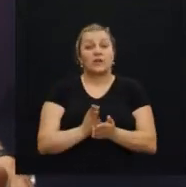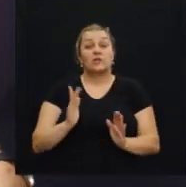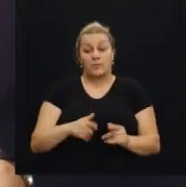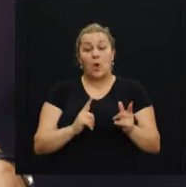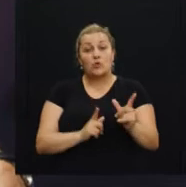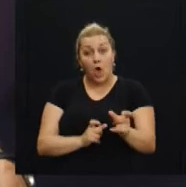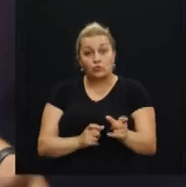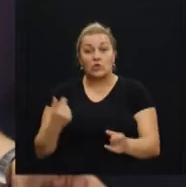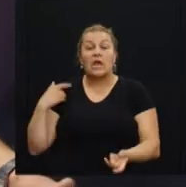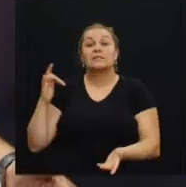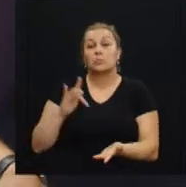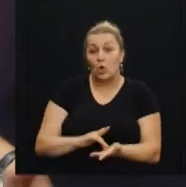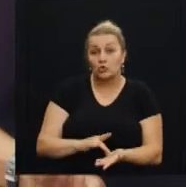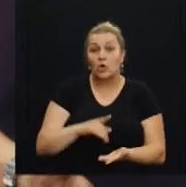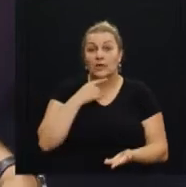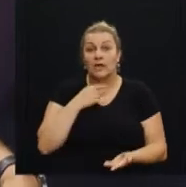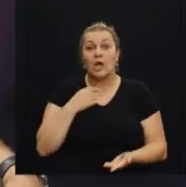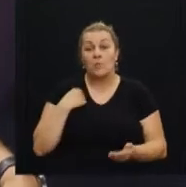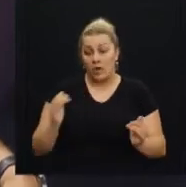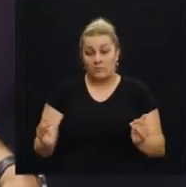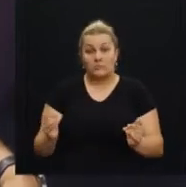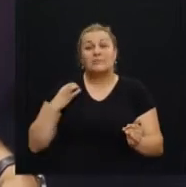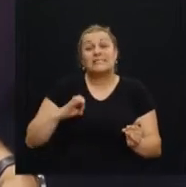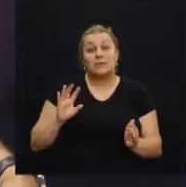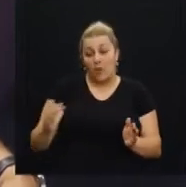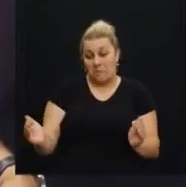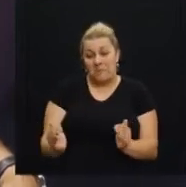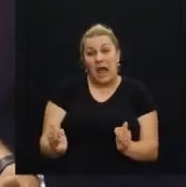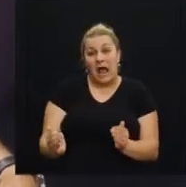i došao sam ženi i rekao, mali mi ima 6 mjeseci,